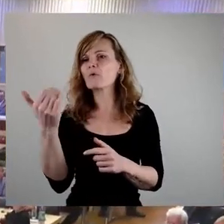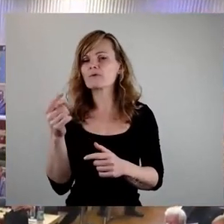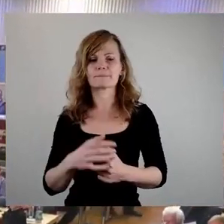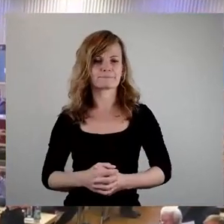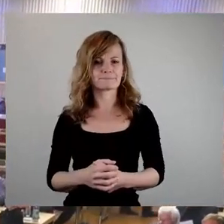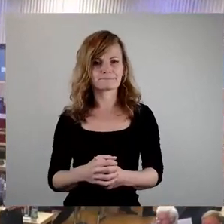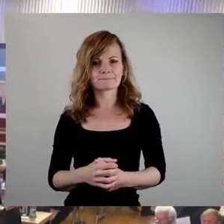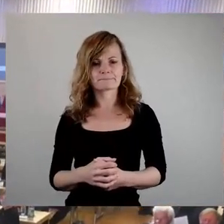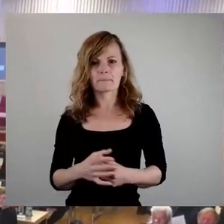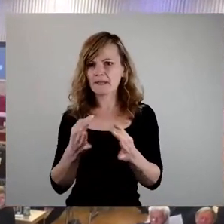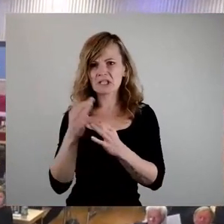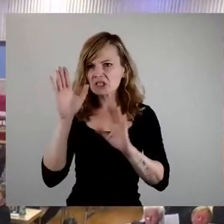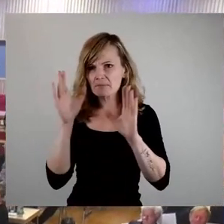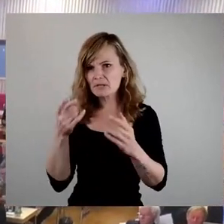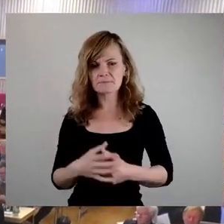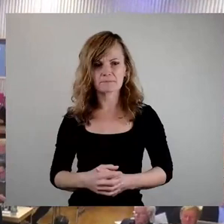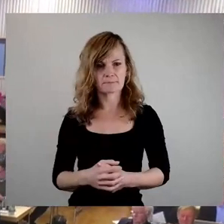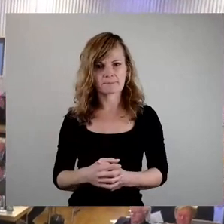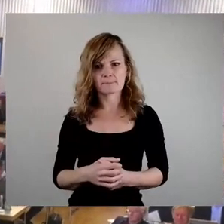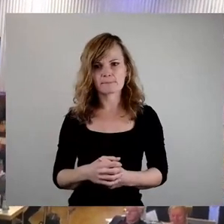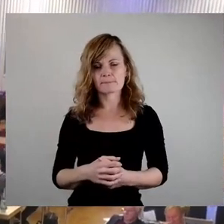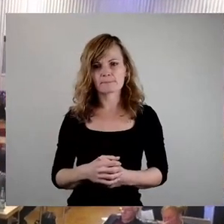habt nichts gemeldet.